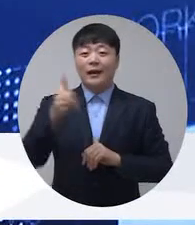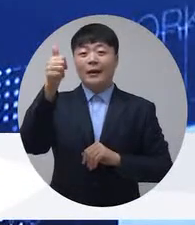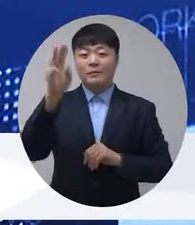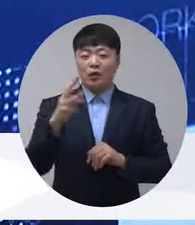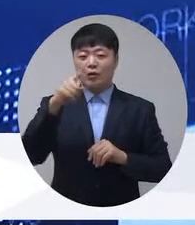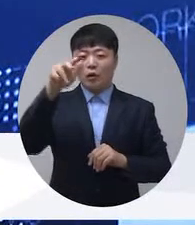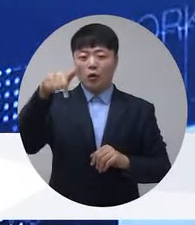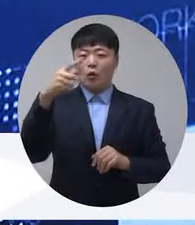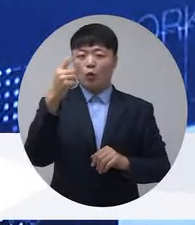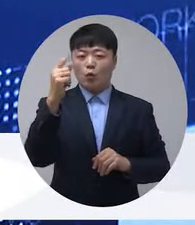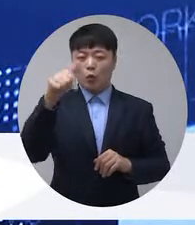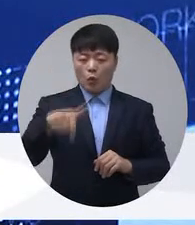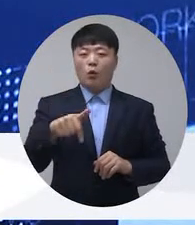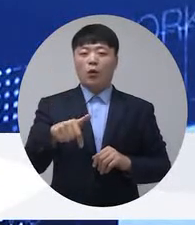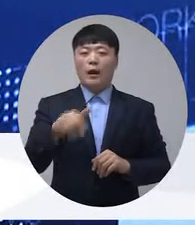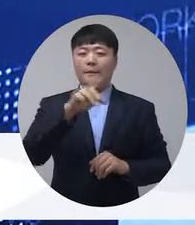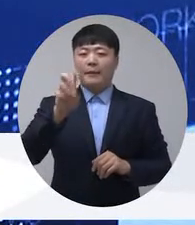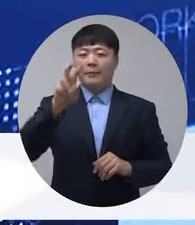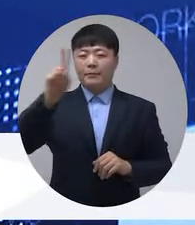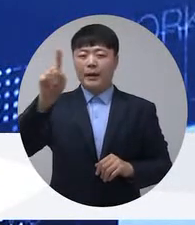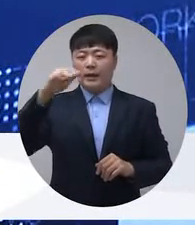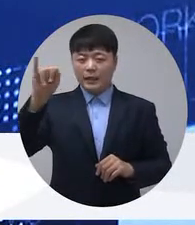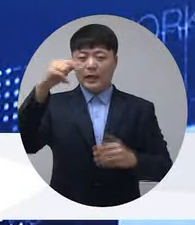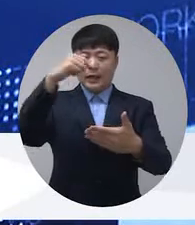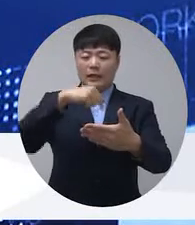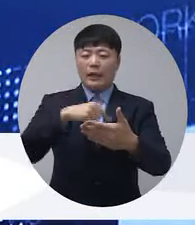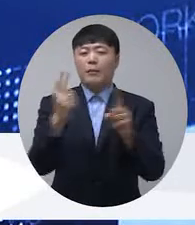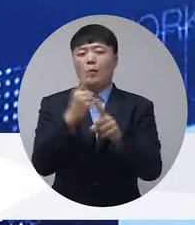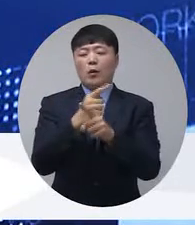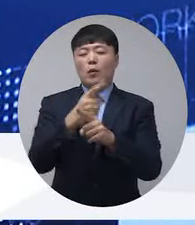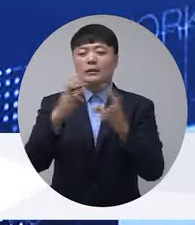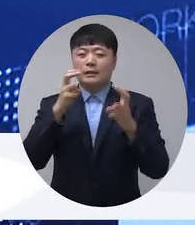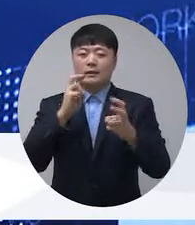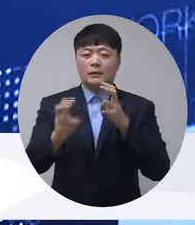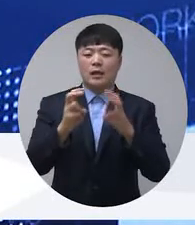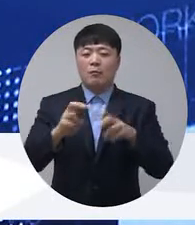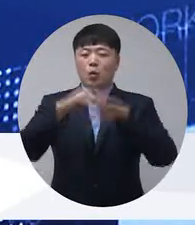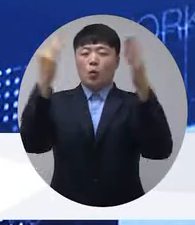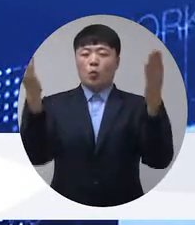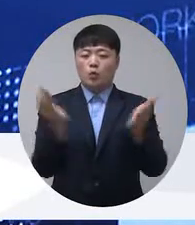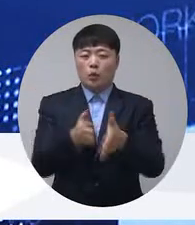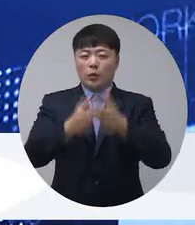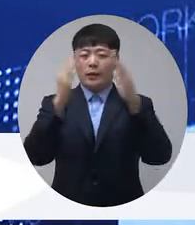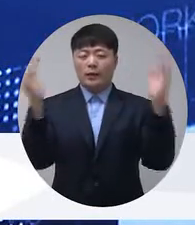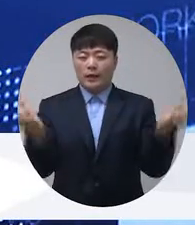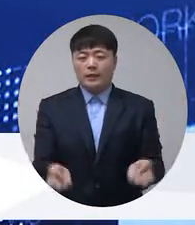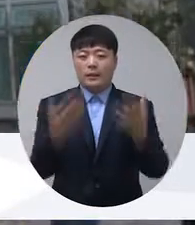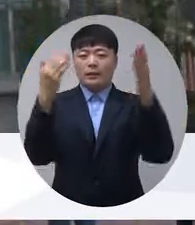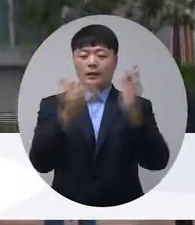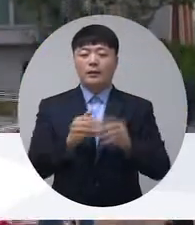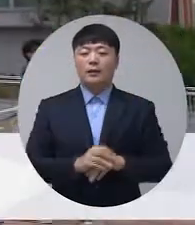합천군 덕곡면 반말에 권역 종합 정비사업 추진위원회 가 지 날 13회 종합정비사업 준공식을 개최했습니다